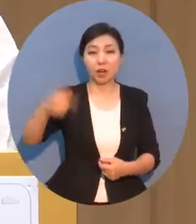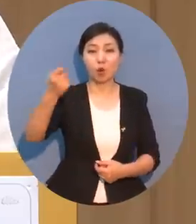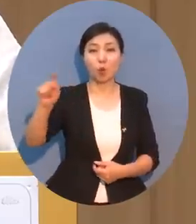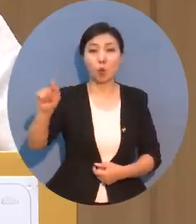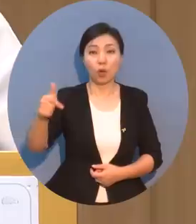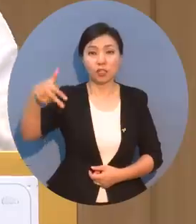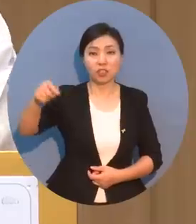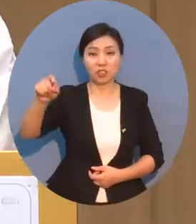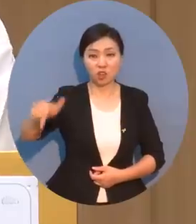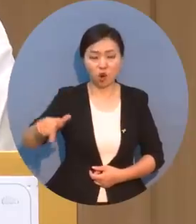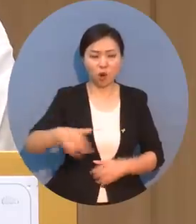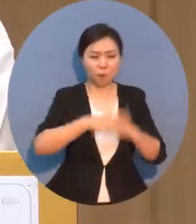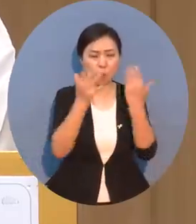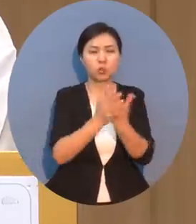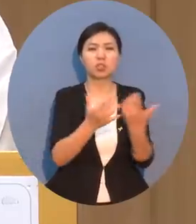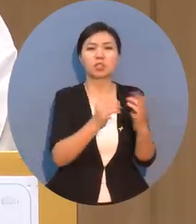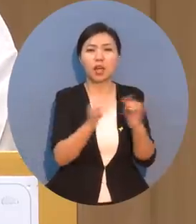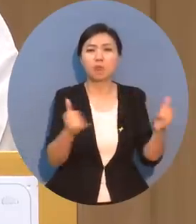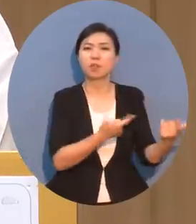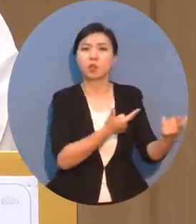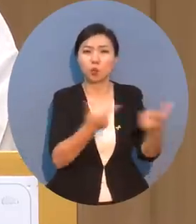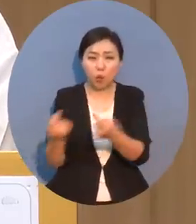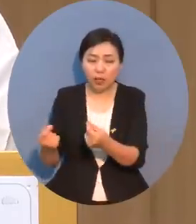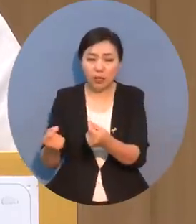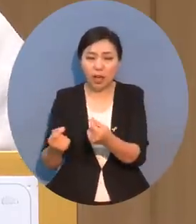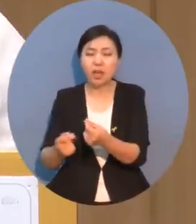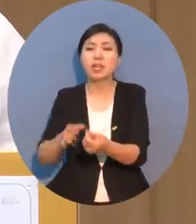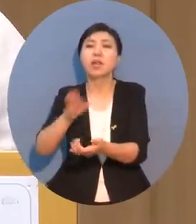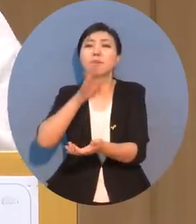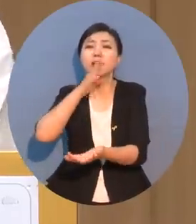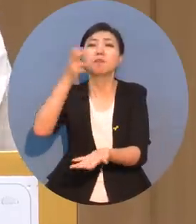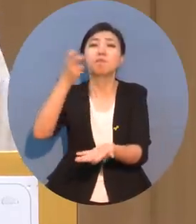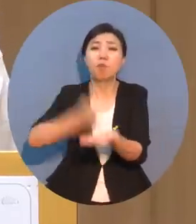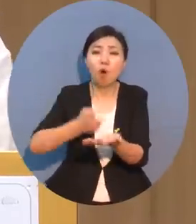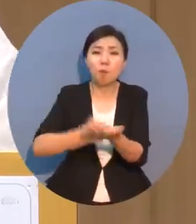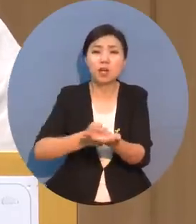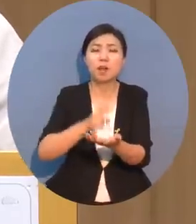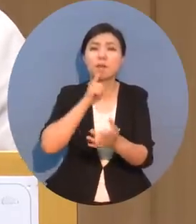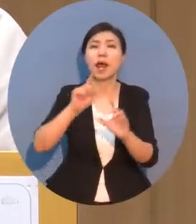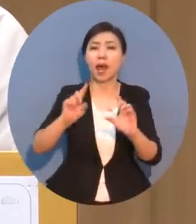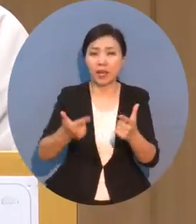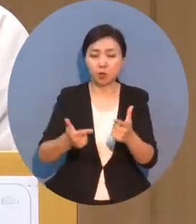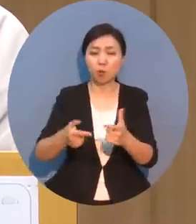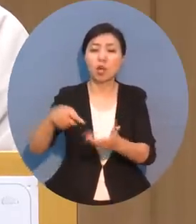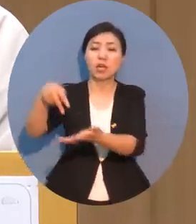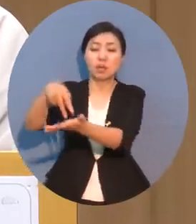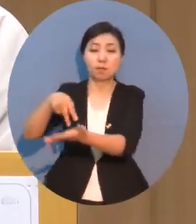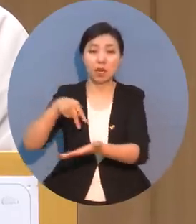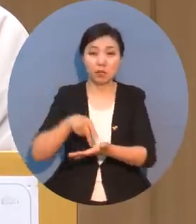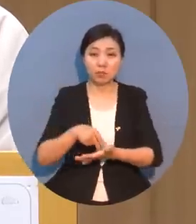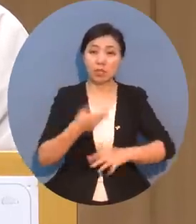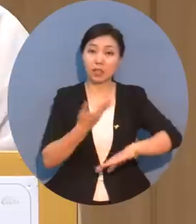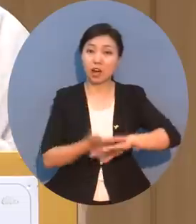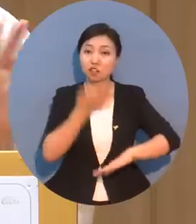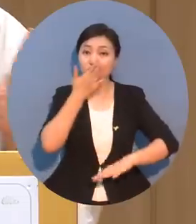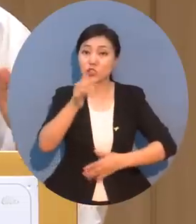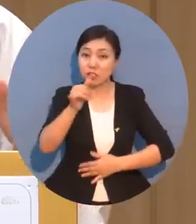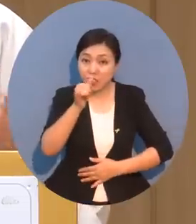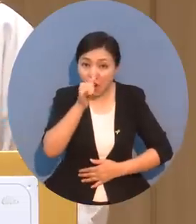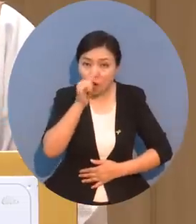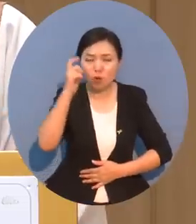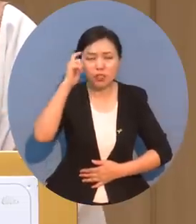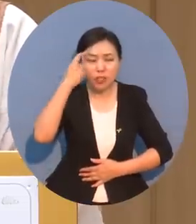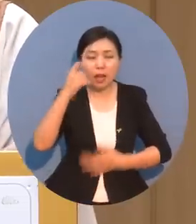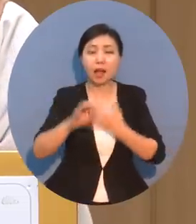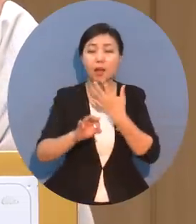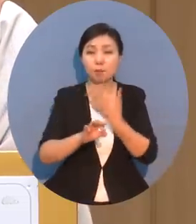아니고 주관이다. 나의 주관이라는 걸 분명히 한다든지 이것이 상대적인 거라는 거 분명히 하면 이렇게